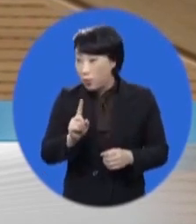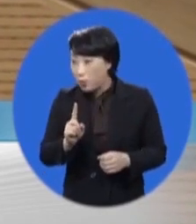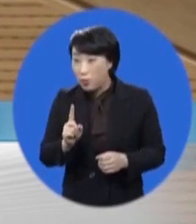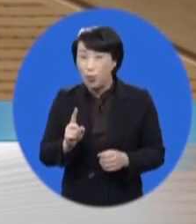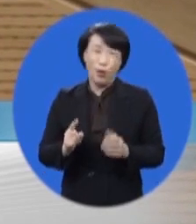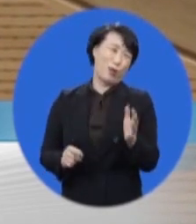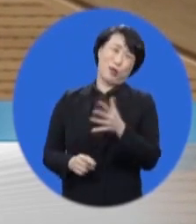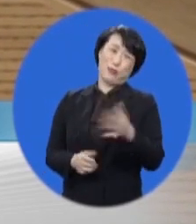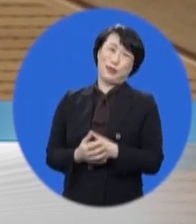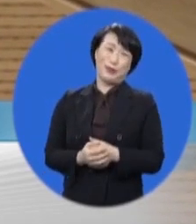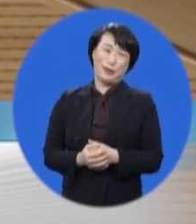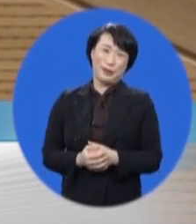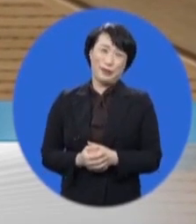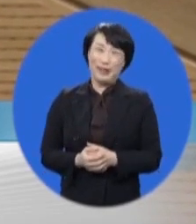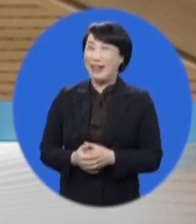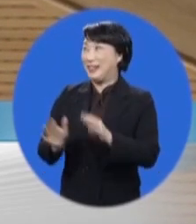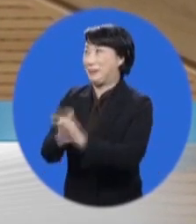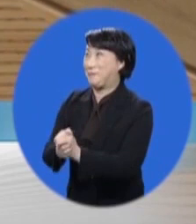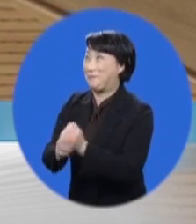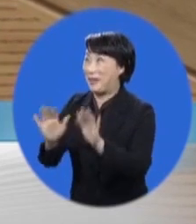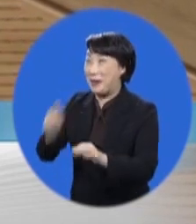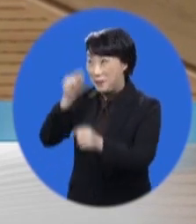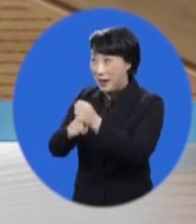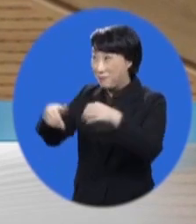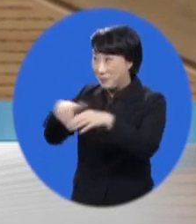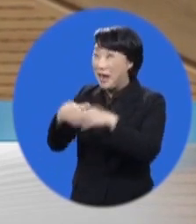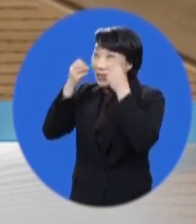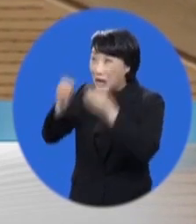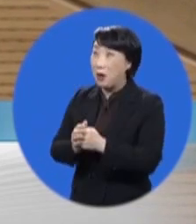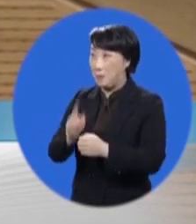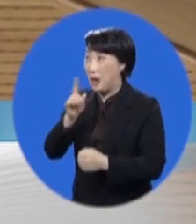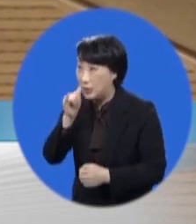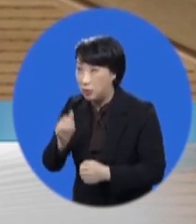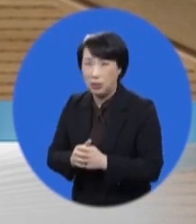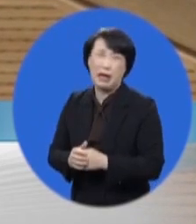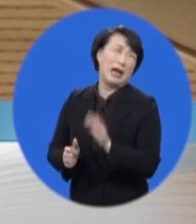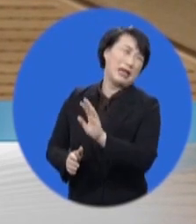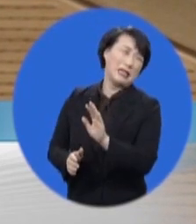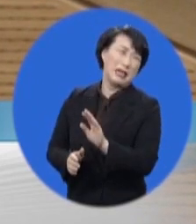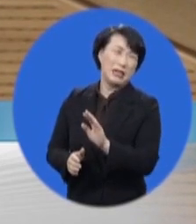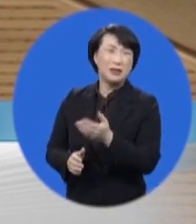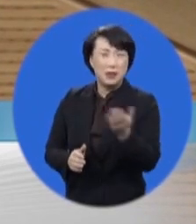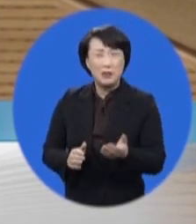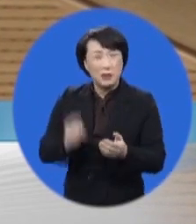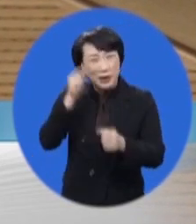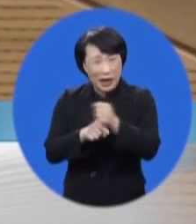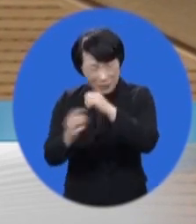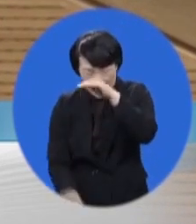되는 것이 있습니까? 응? 야, 과학문명이 새것이 왔다. 예, 최고의